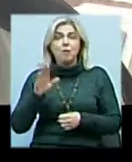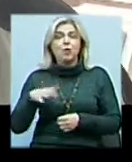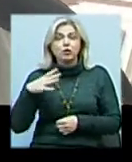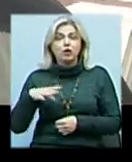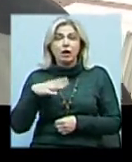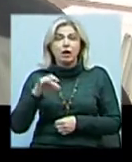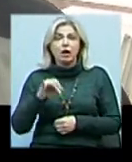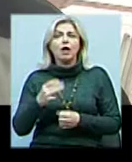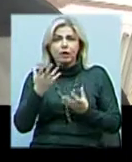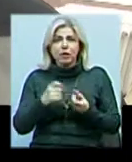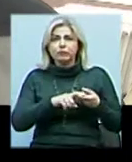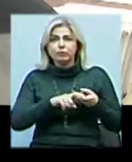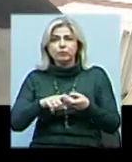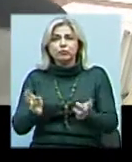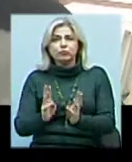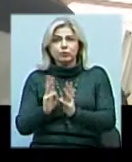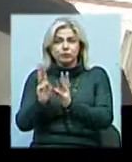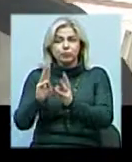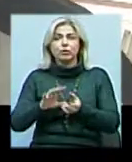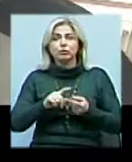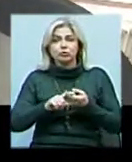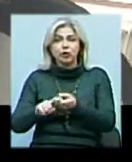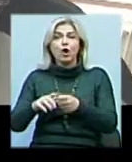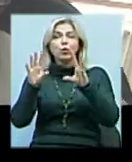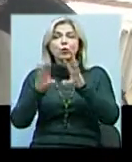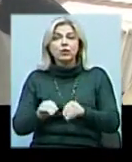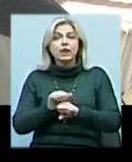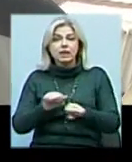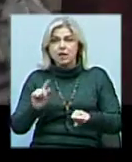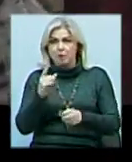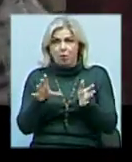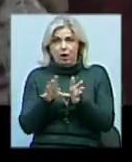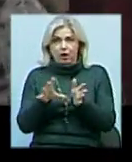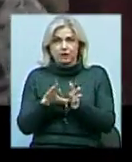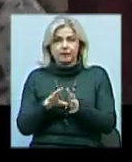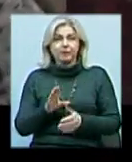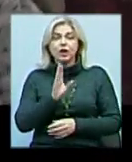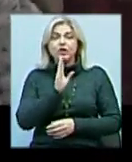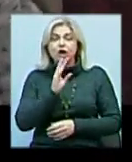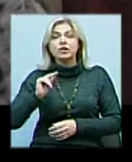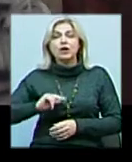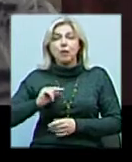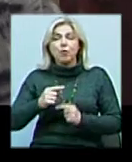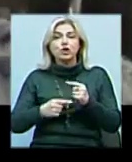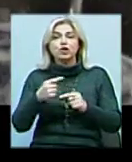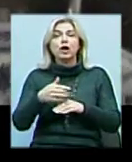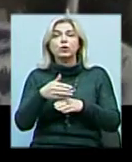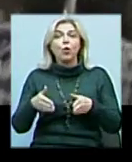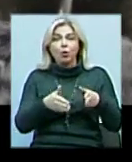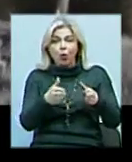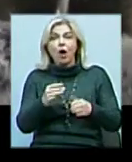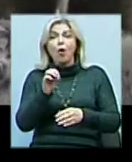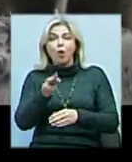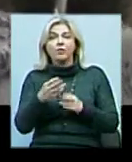воно загорілося далі. Тушити не можна, тому що коротить. Валентина Сташенко працює через дорогу від молитовного